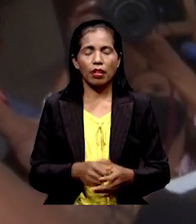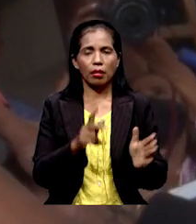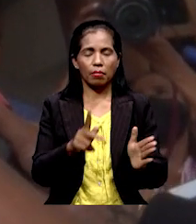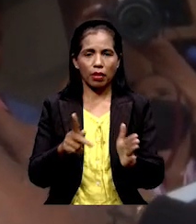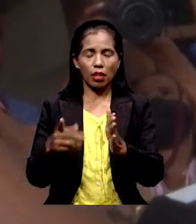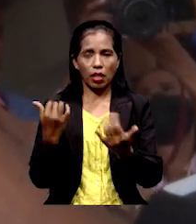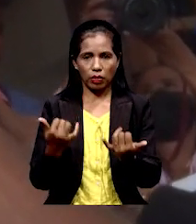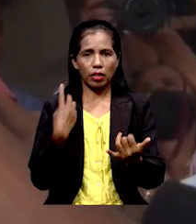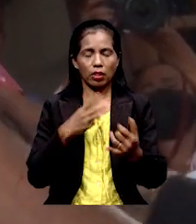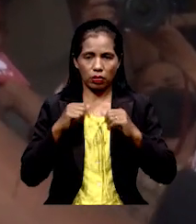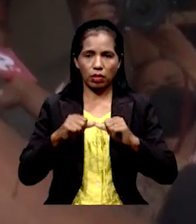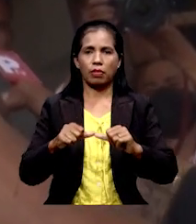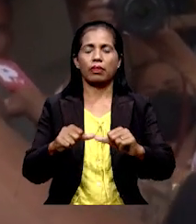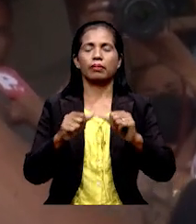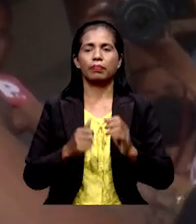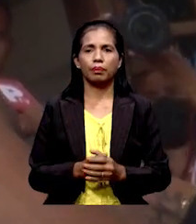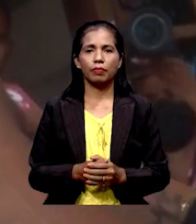hela.